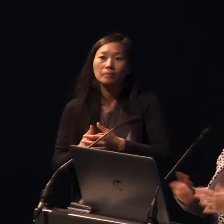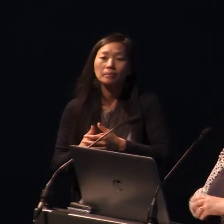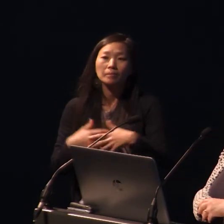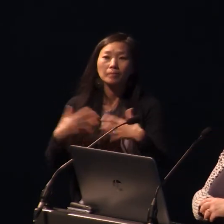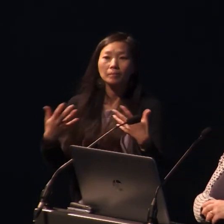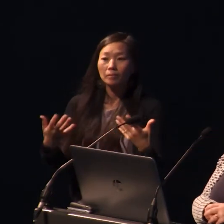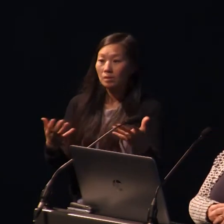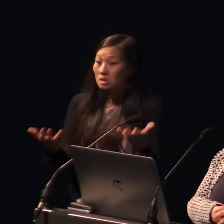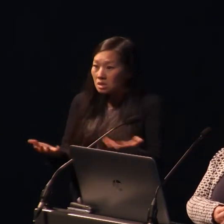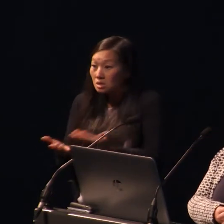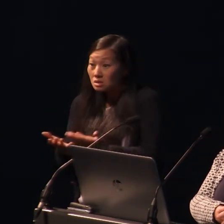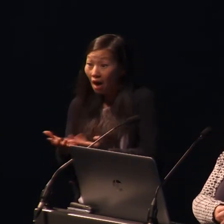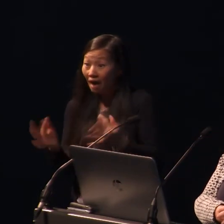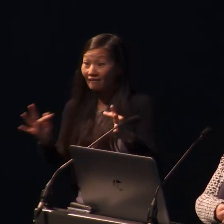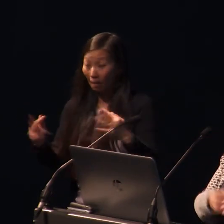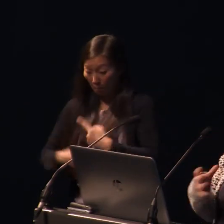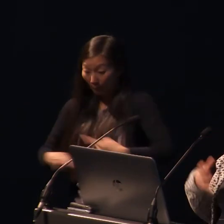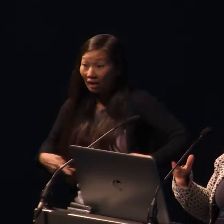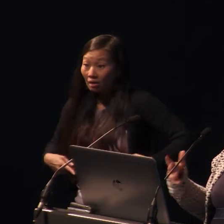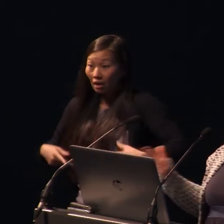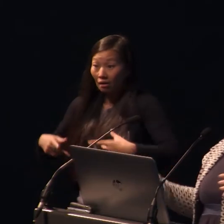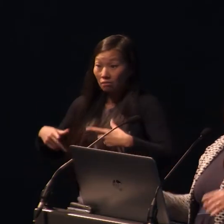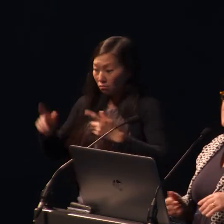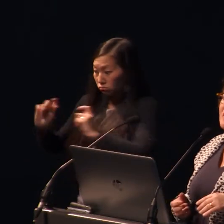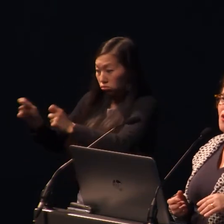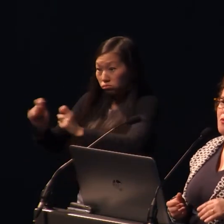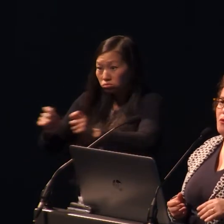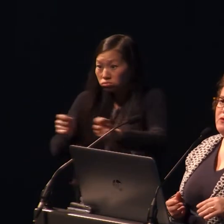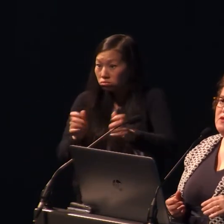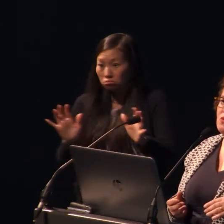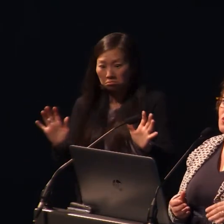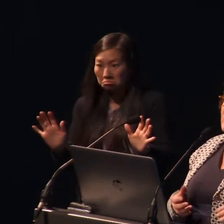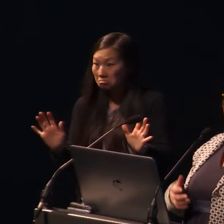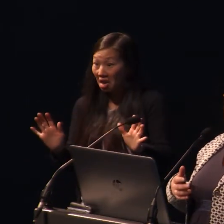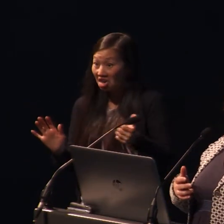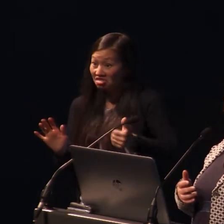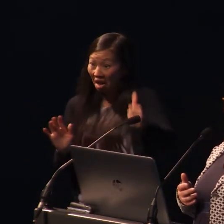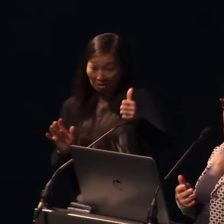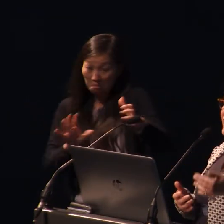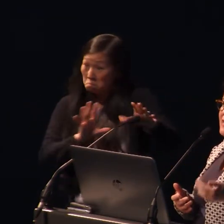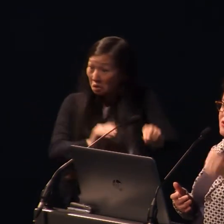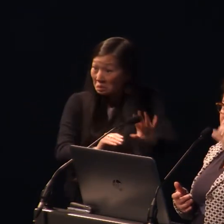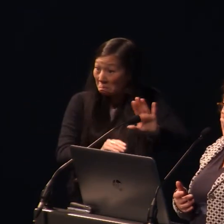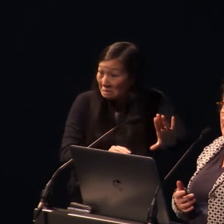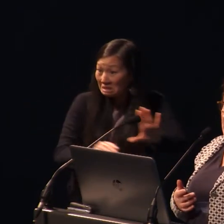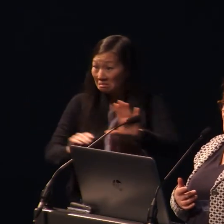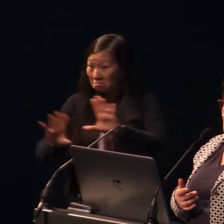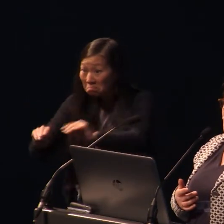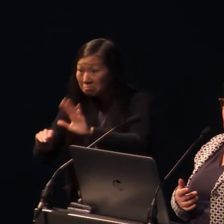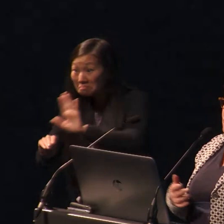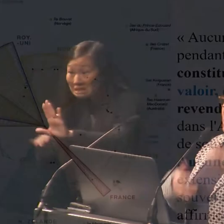de cette appropriation du territoire chacun peut avoir sa propre position donc c'est quelque chose qui est exceptionnel